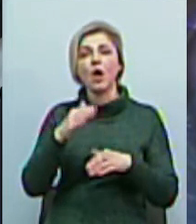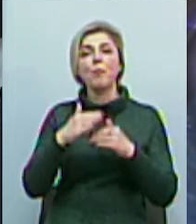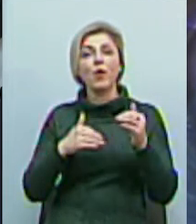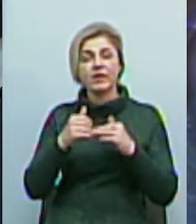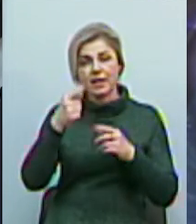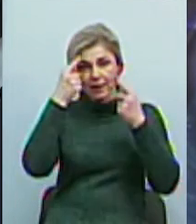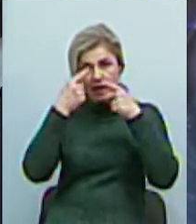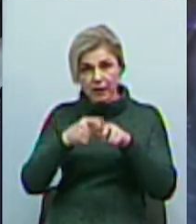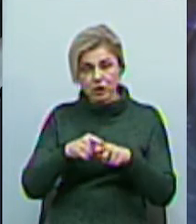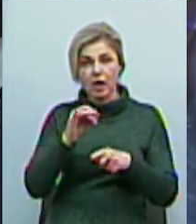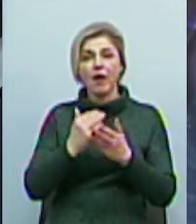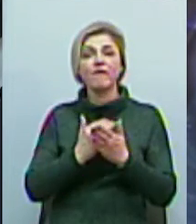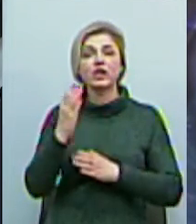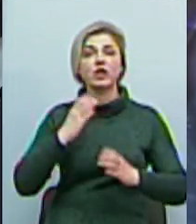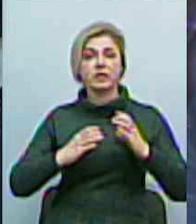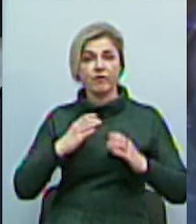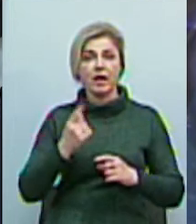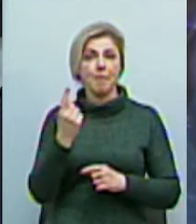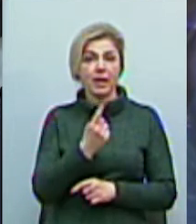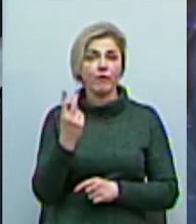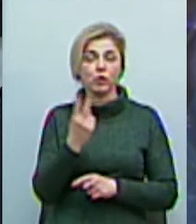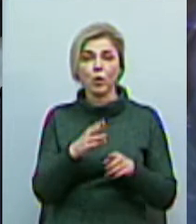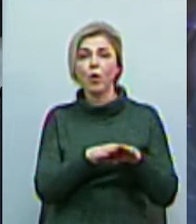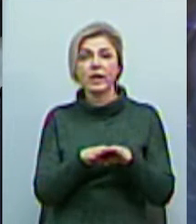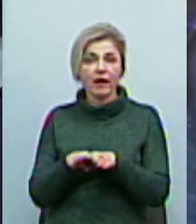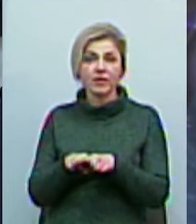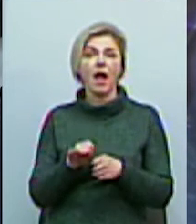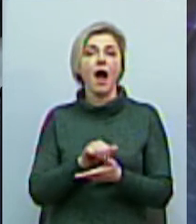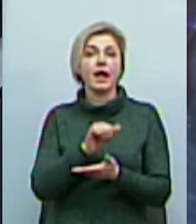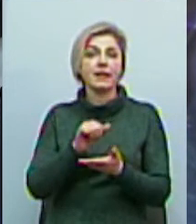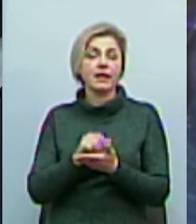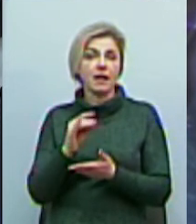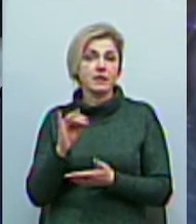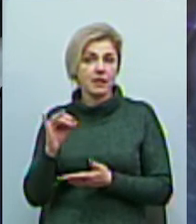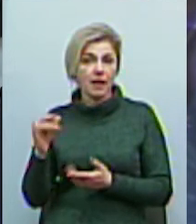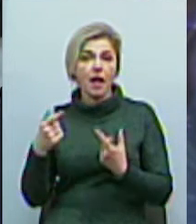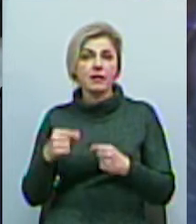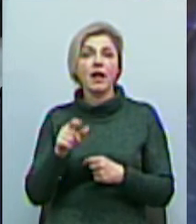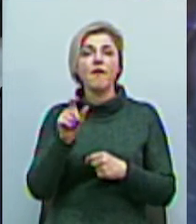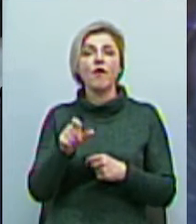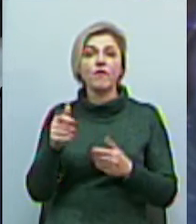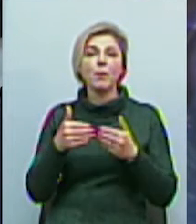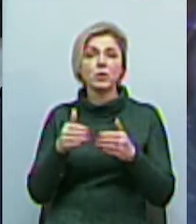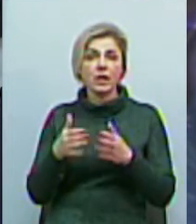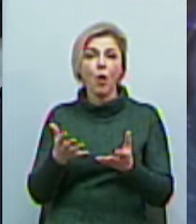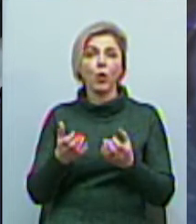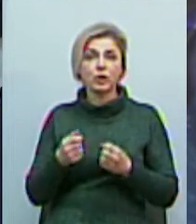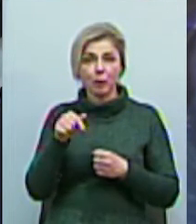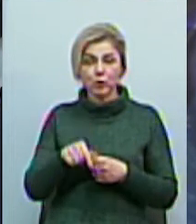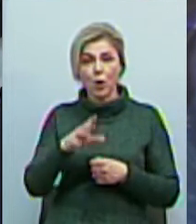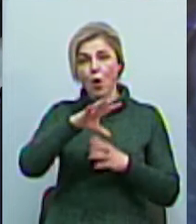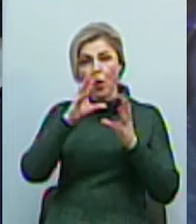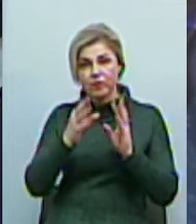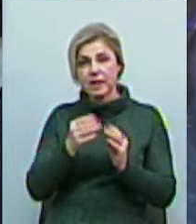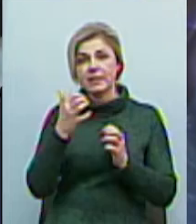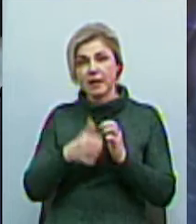і в вищих навчальних закладах 1-2 рівня акредитації, там, де випускники отримують в цьому році загальну